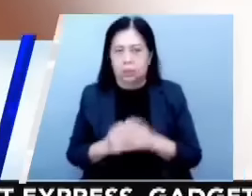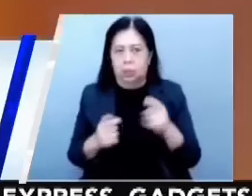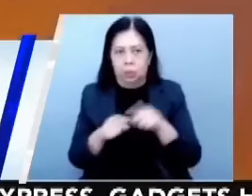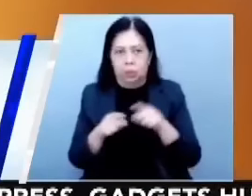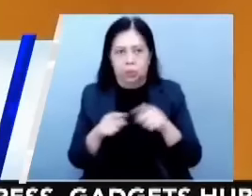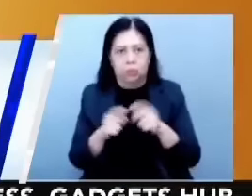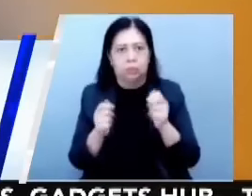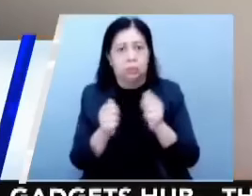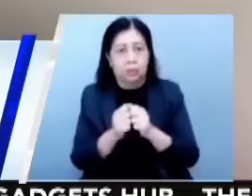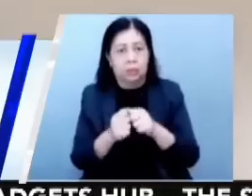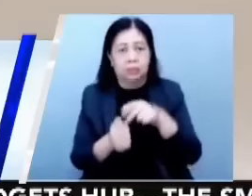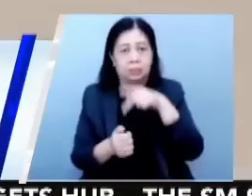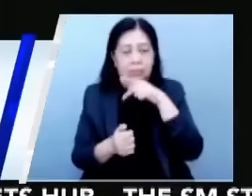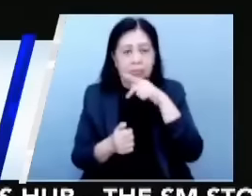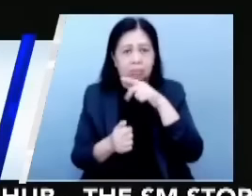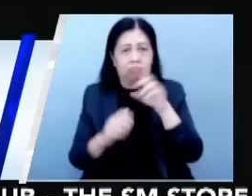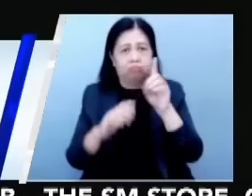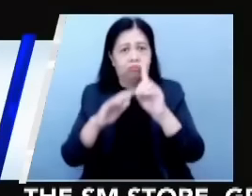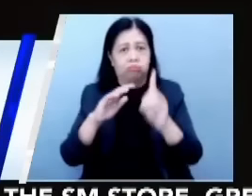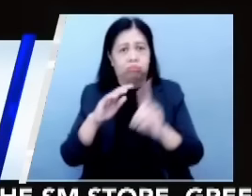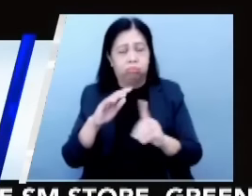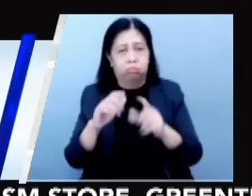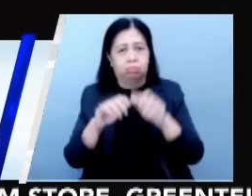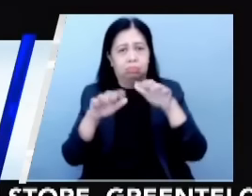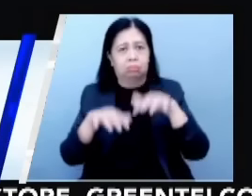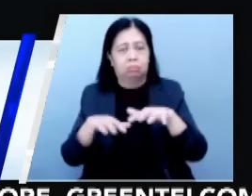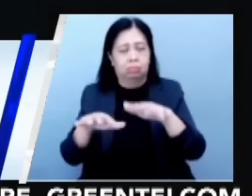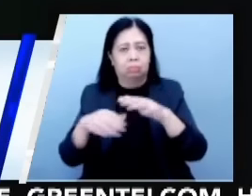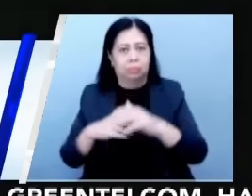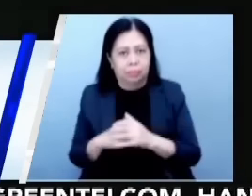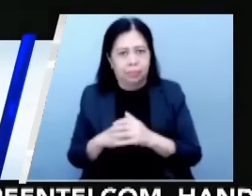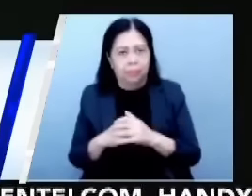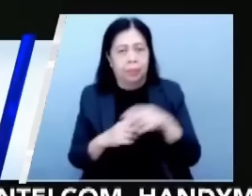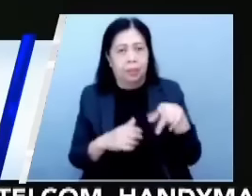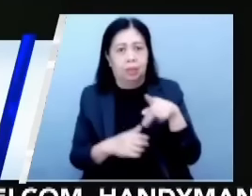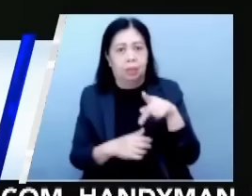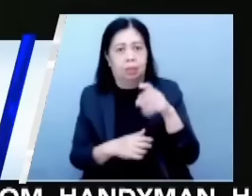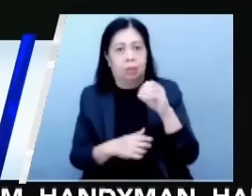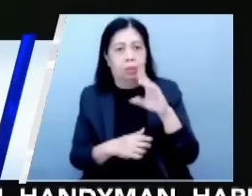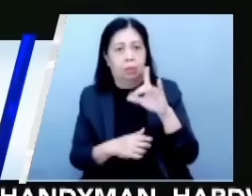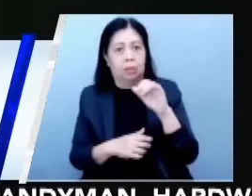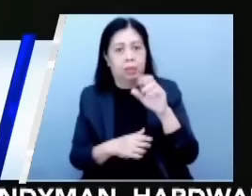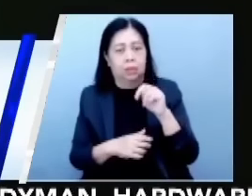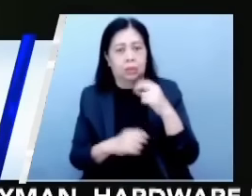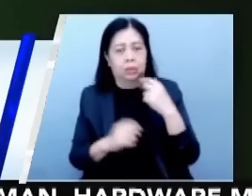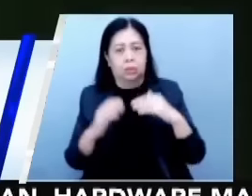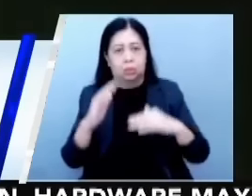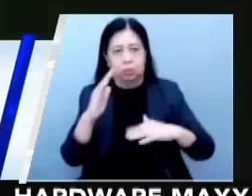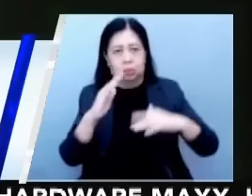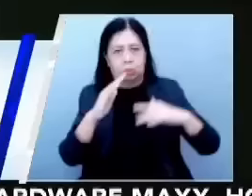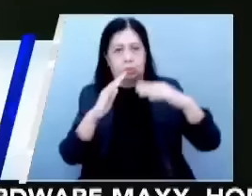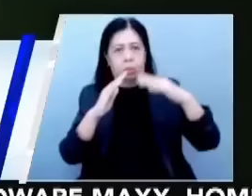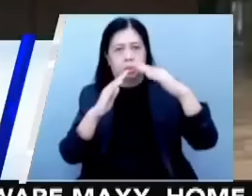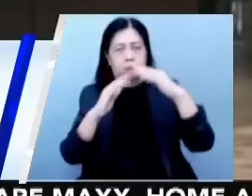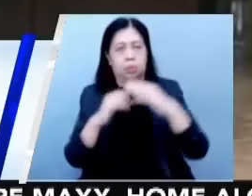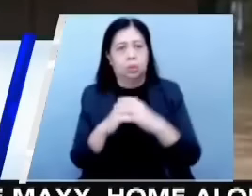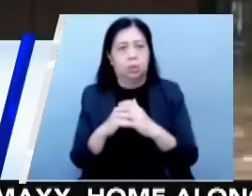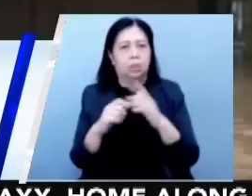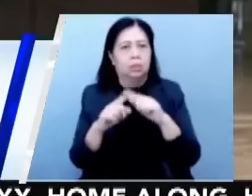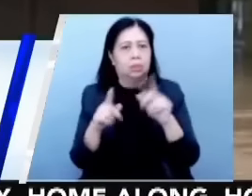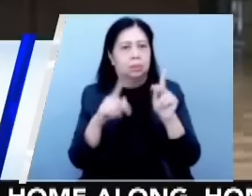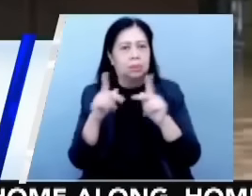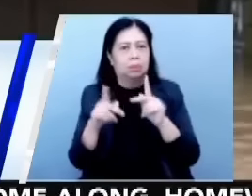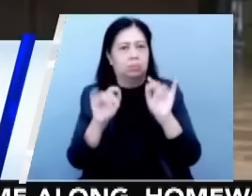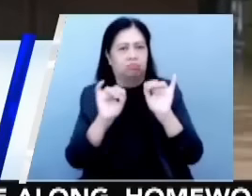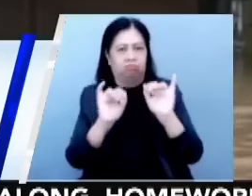na nalunod sa baha. Sa lungsod ng Mawab sa Purok 9 poblasyon, halos umabot na sa atip ang baha. Pero may ilang residente pa rin ang nanatili sa kanilang